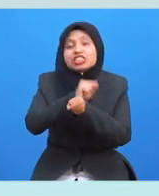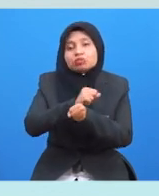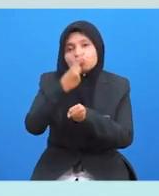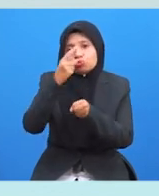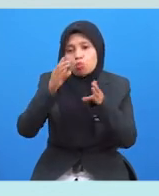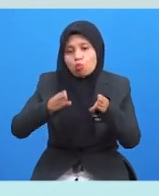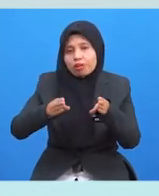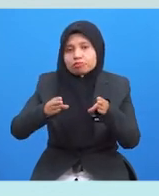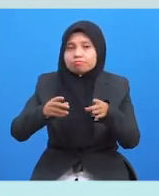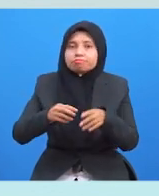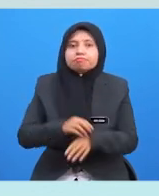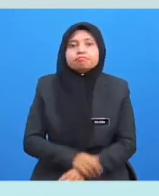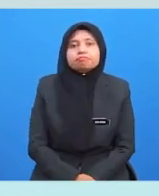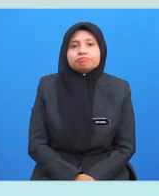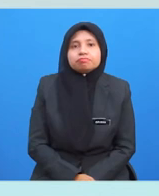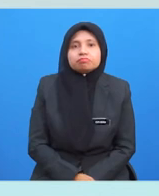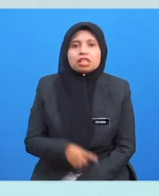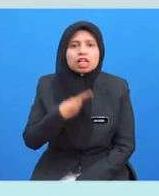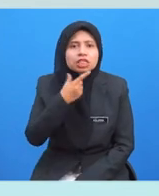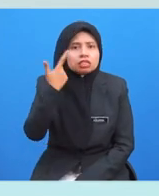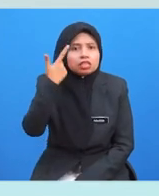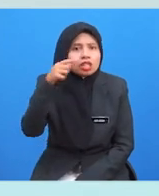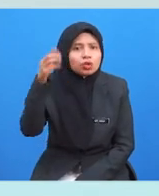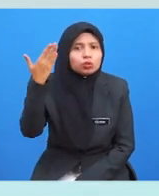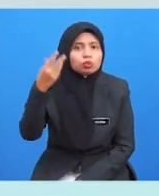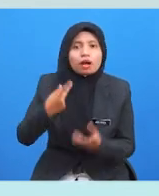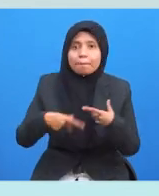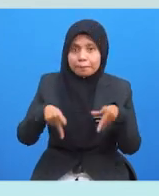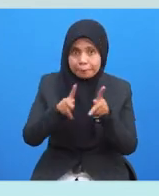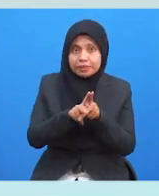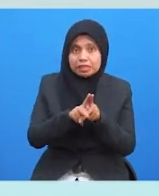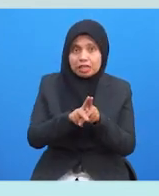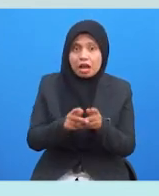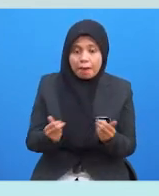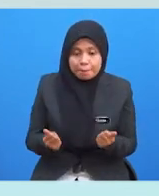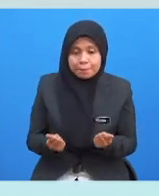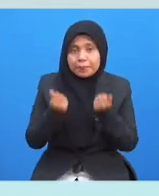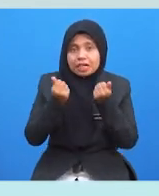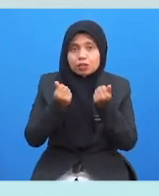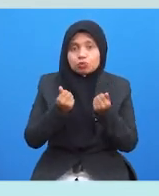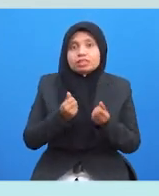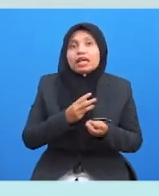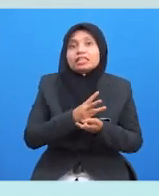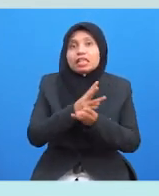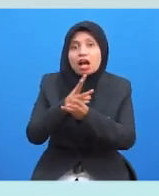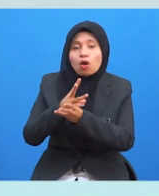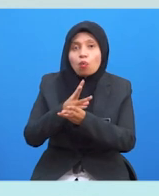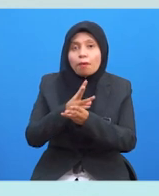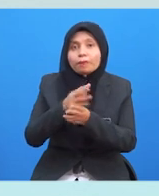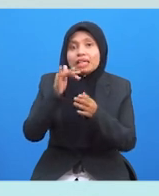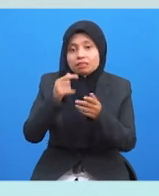pekerjaan. Kita lihat dahulu kepentingan pengangkutan awam yang